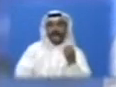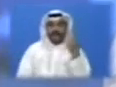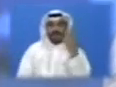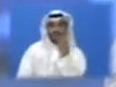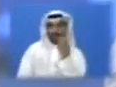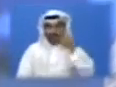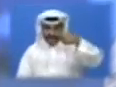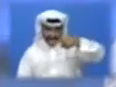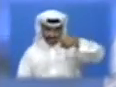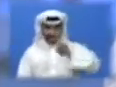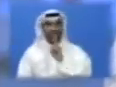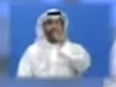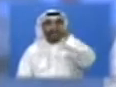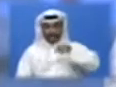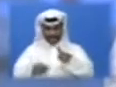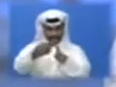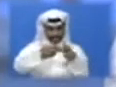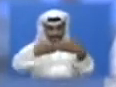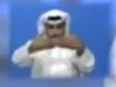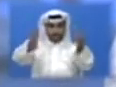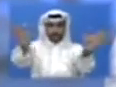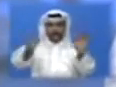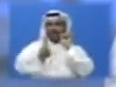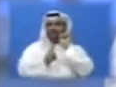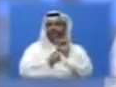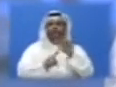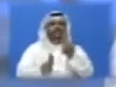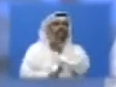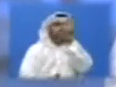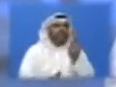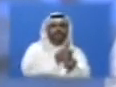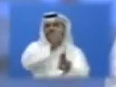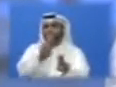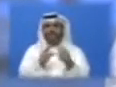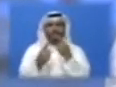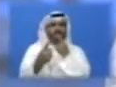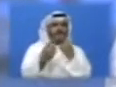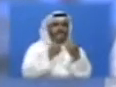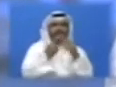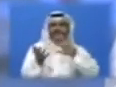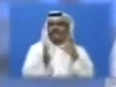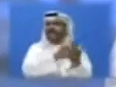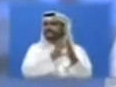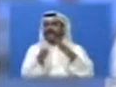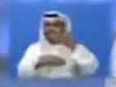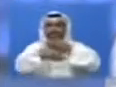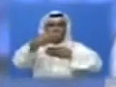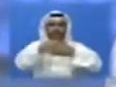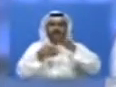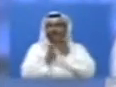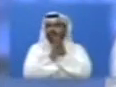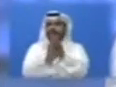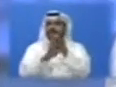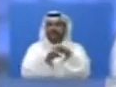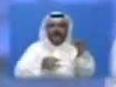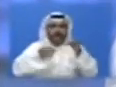2014 إن هذا المعرض يتيح للمتخصصين مناقشة القضايا التي تهم قطاع الإنشاءات المحلي وسبل دعم